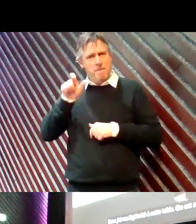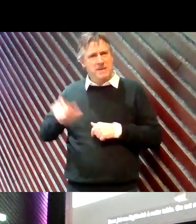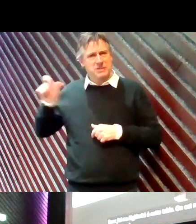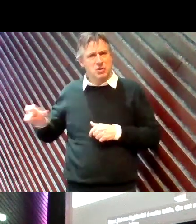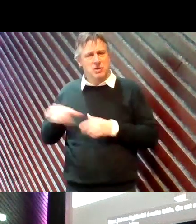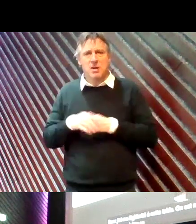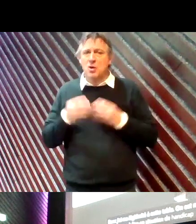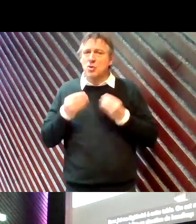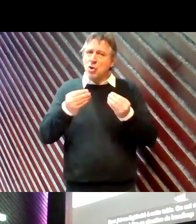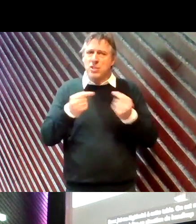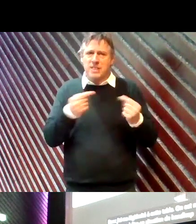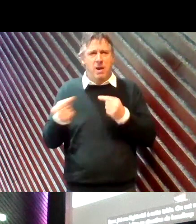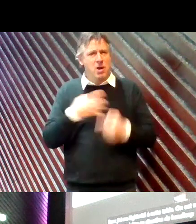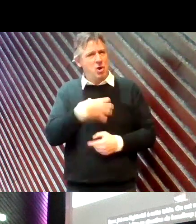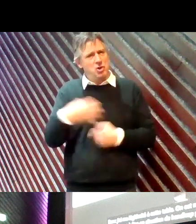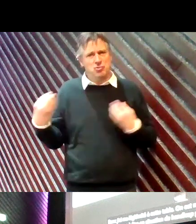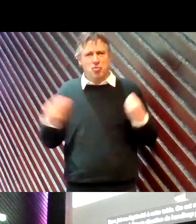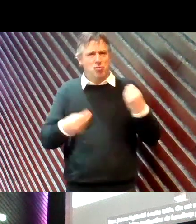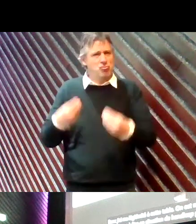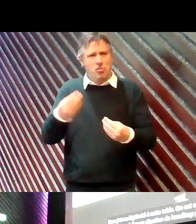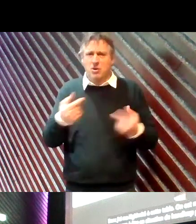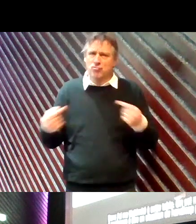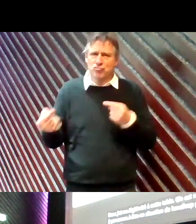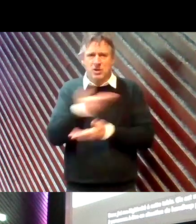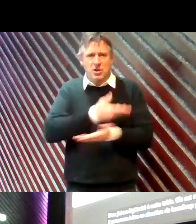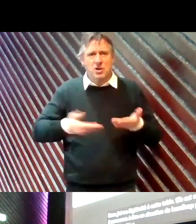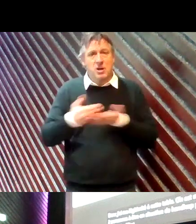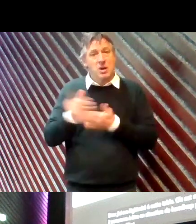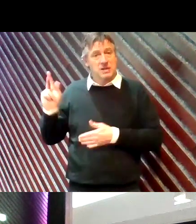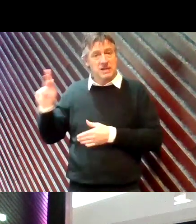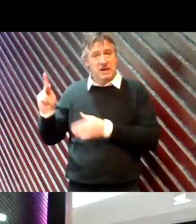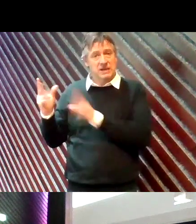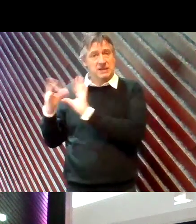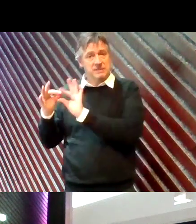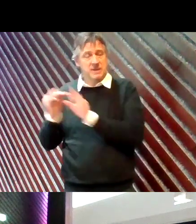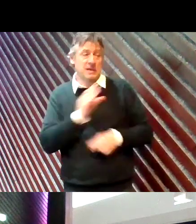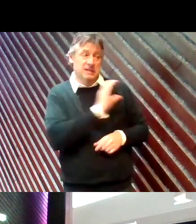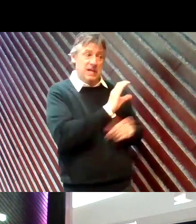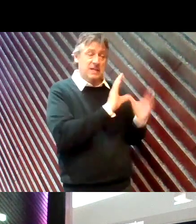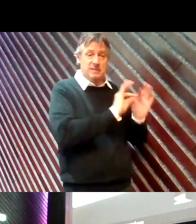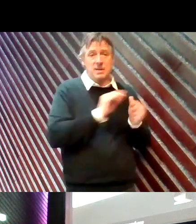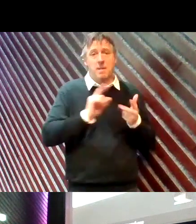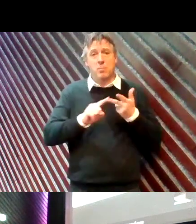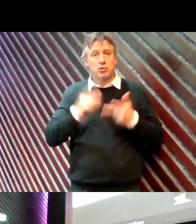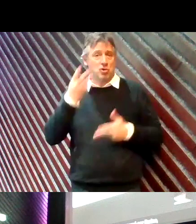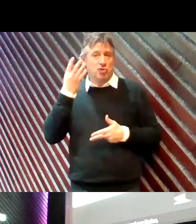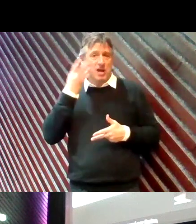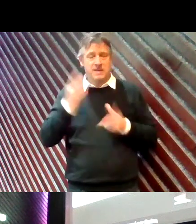pour enrichir le débat qui a déjà été bien amorcé à la fois par Karine, par Céline et par Jérémy.